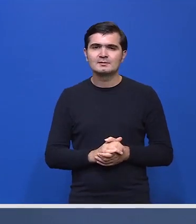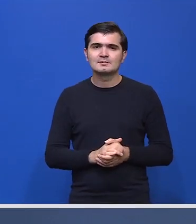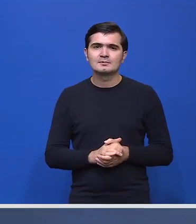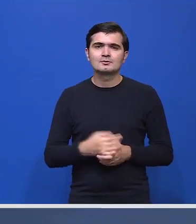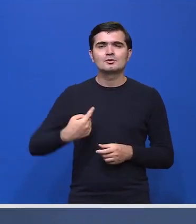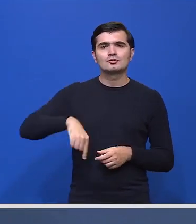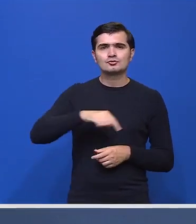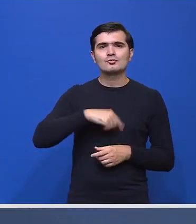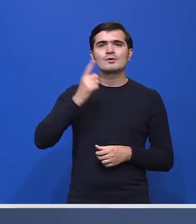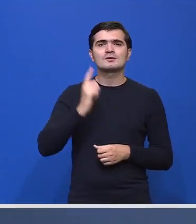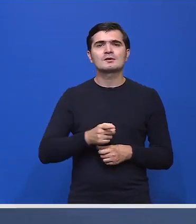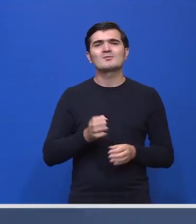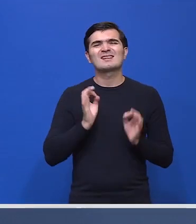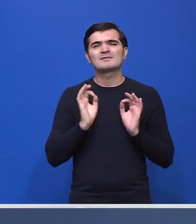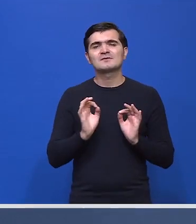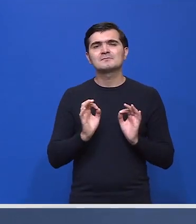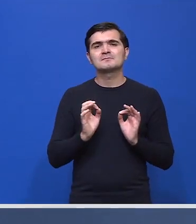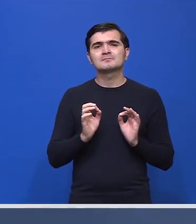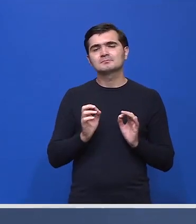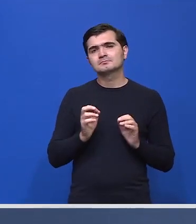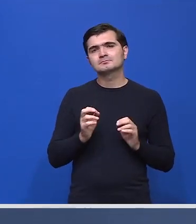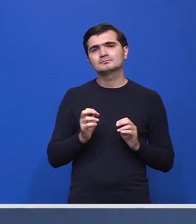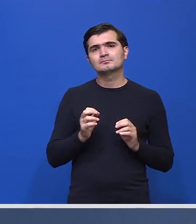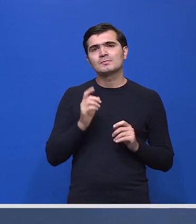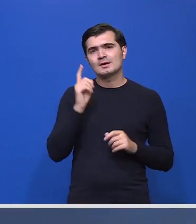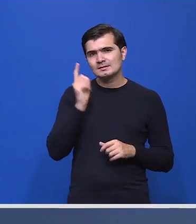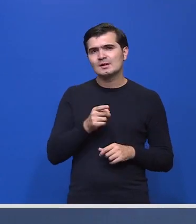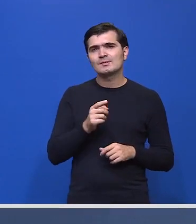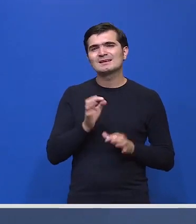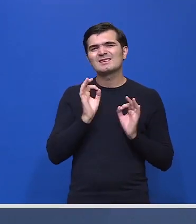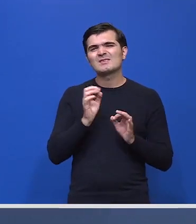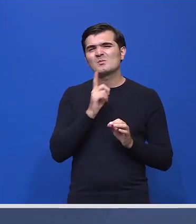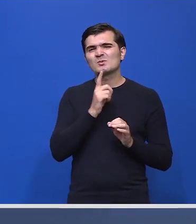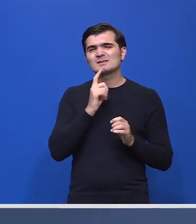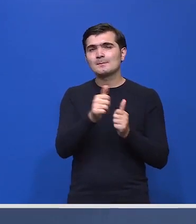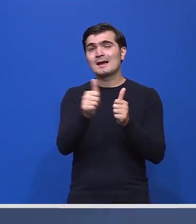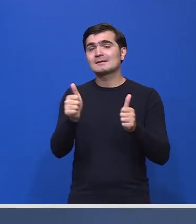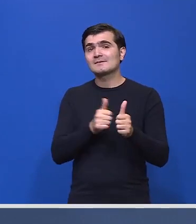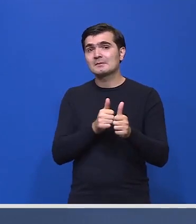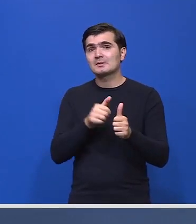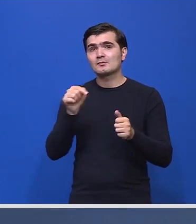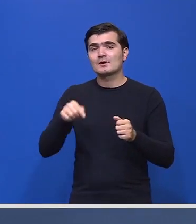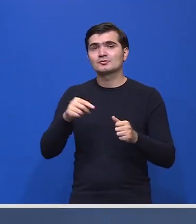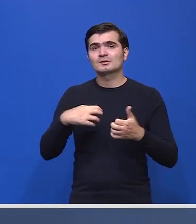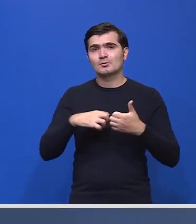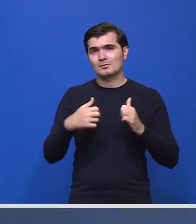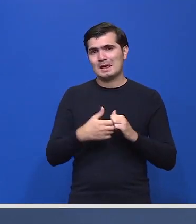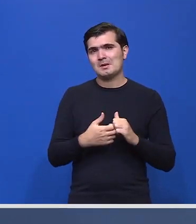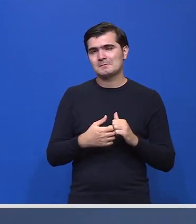punct de vedere, zic eu, un pic mai devreme cu aceste